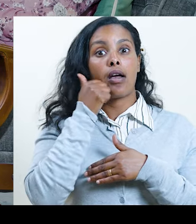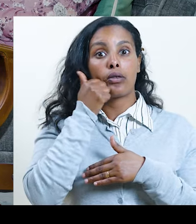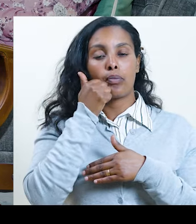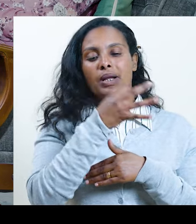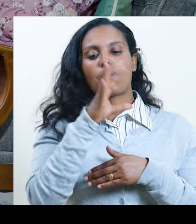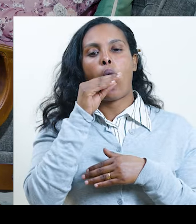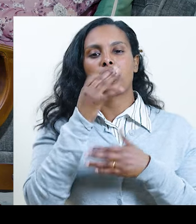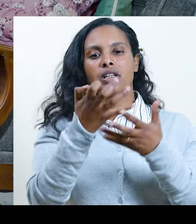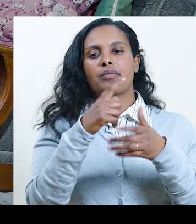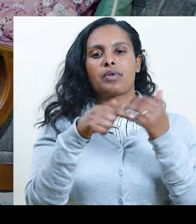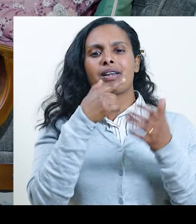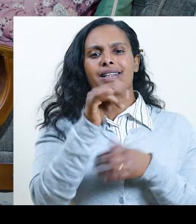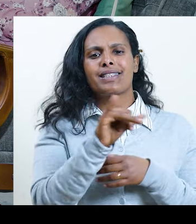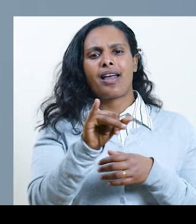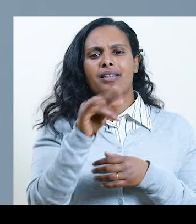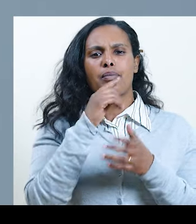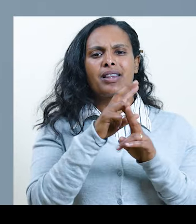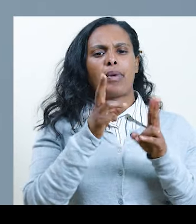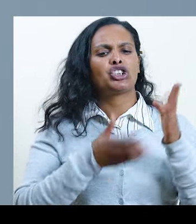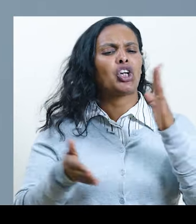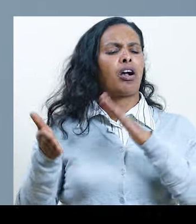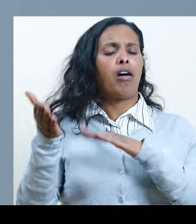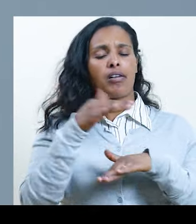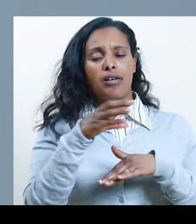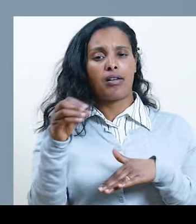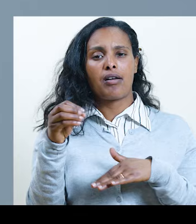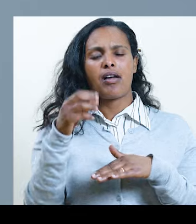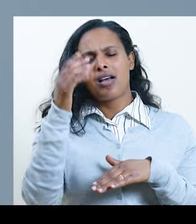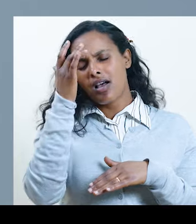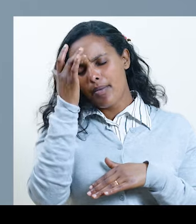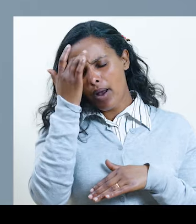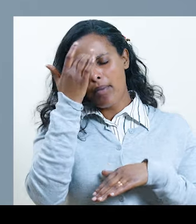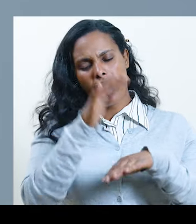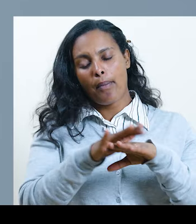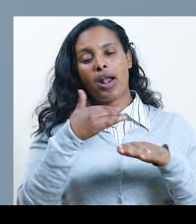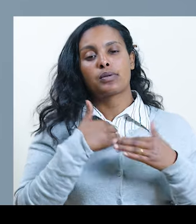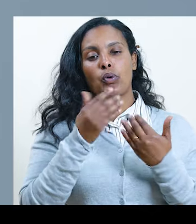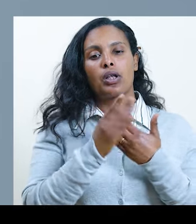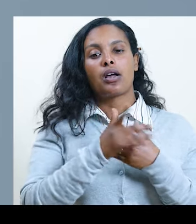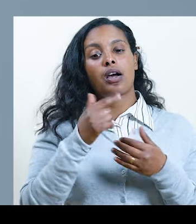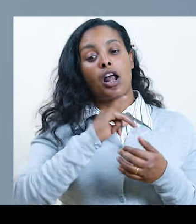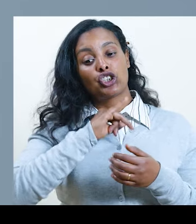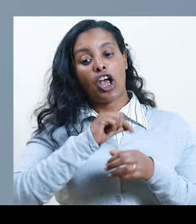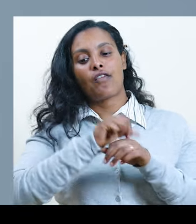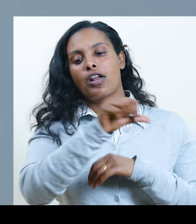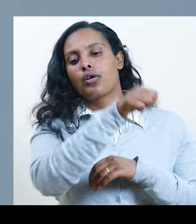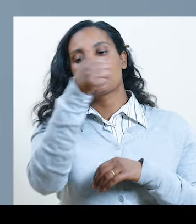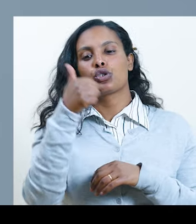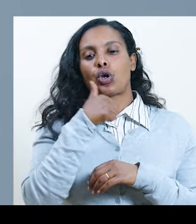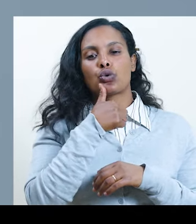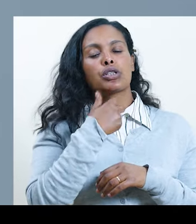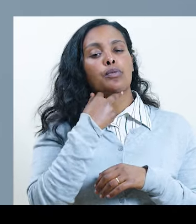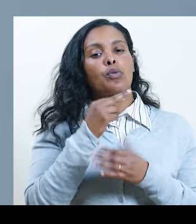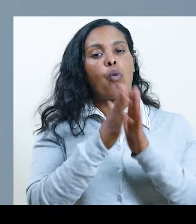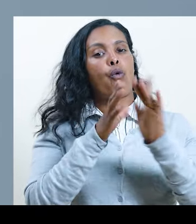እንድታወሪኝ ስለምፈልግ እንደዛ አይነት በጣም አስቸጋሪና ህመም ላይ ባለሽበት ሰዓት ከራስሽ አልፈሽ ለሌሎች